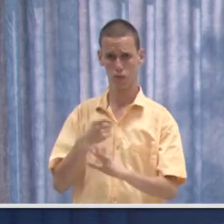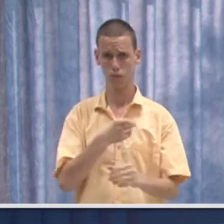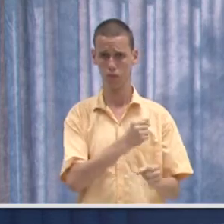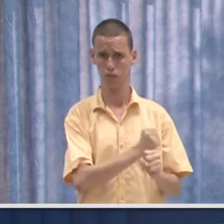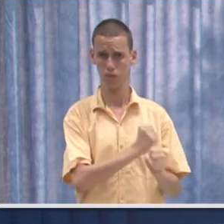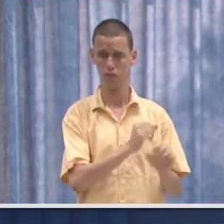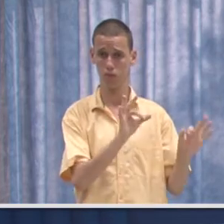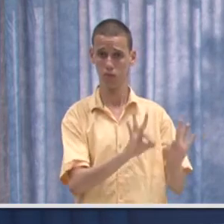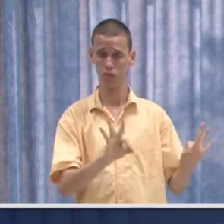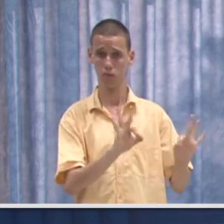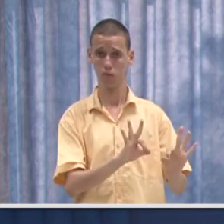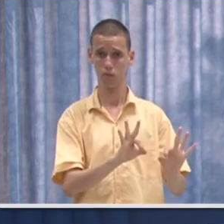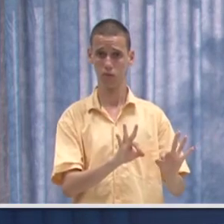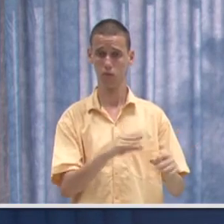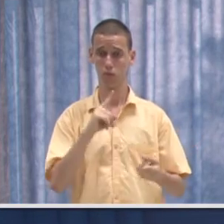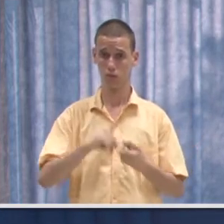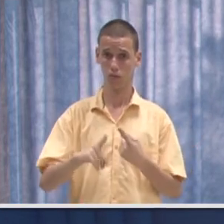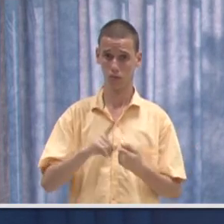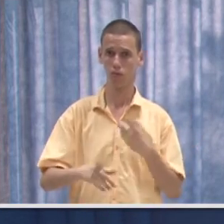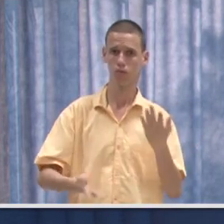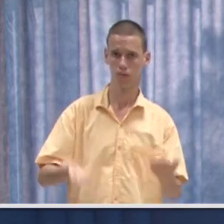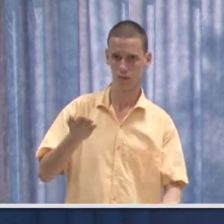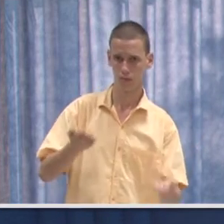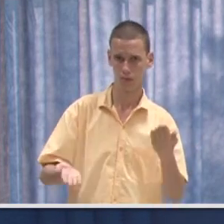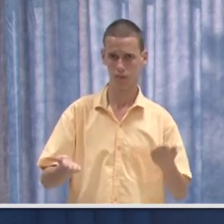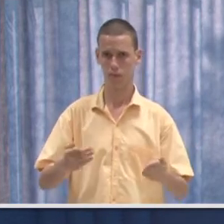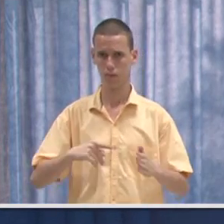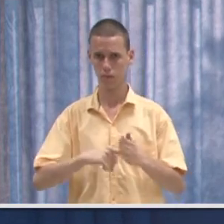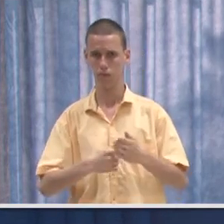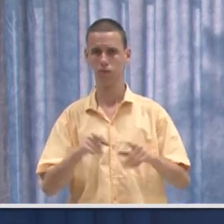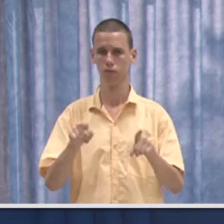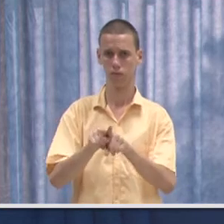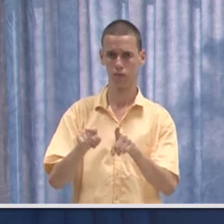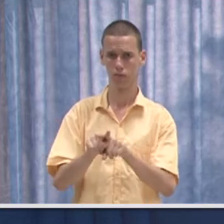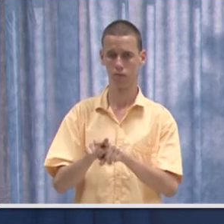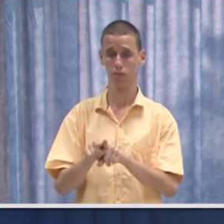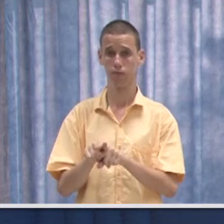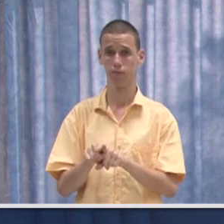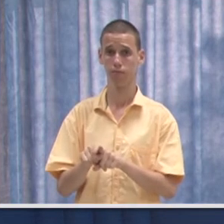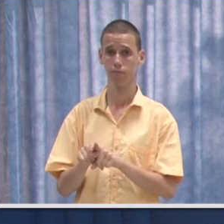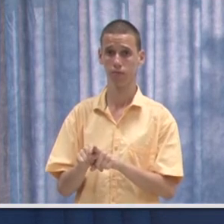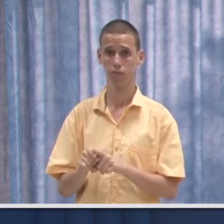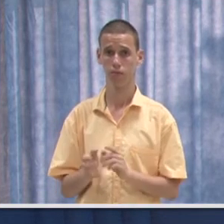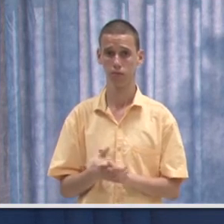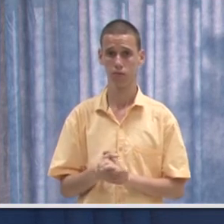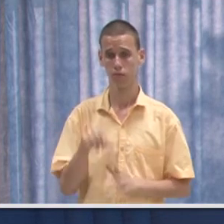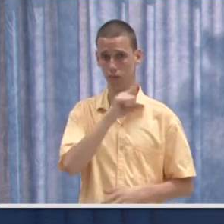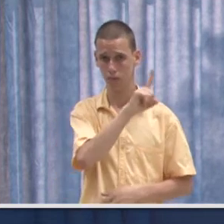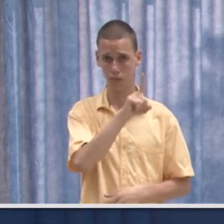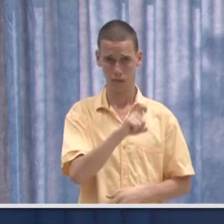que tu peux gagner faire de fairness. Après quelquefois un petit peu l'information l'eau en soyal clinique quand qui je peux